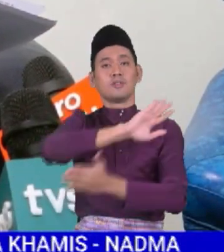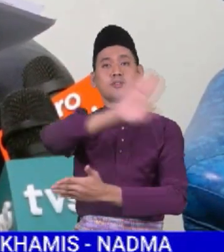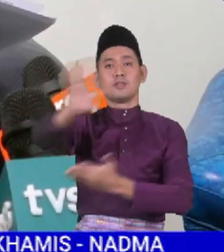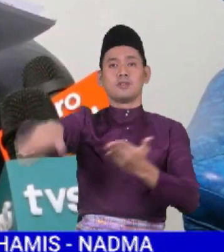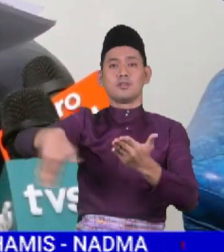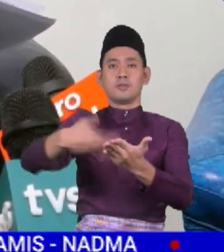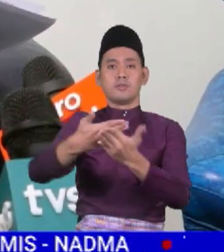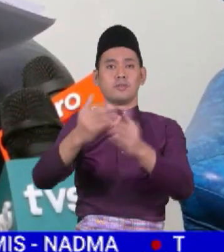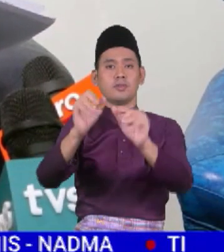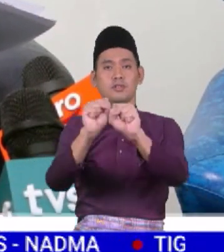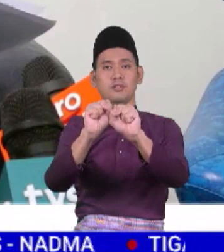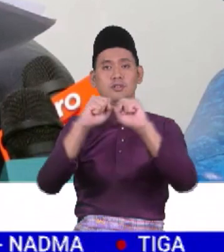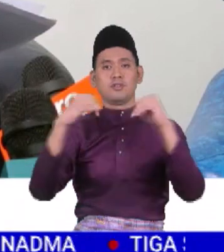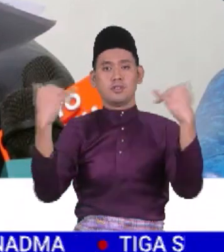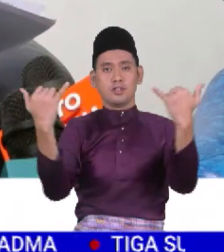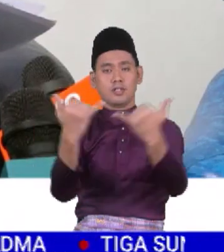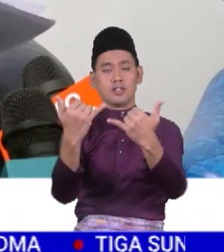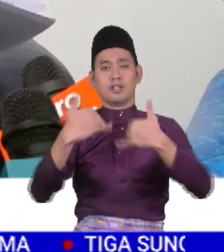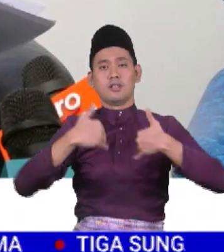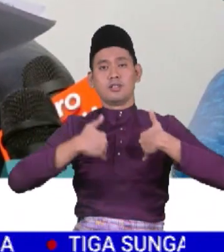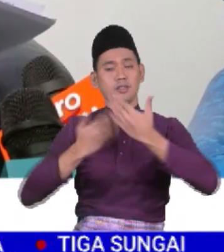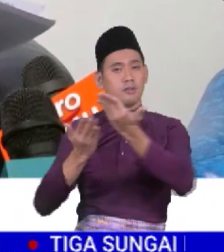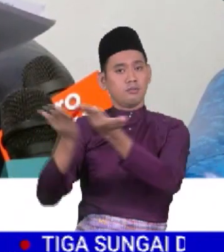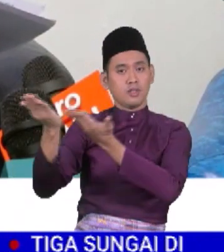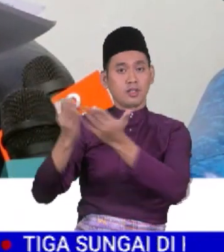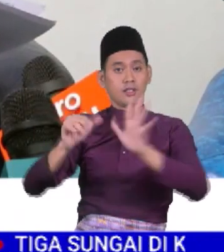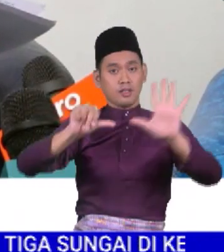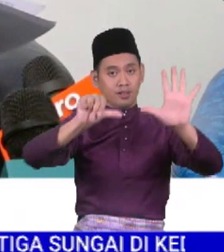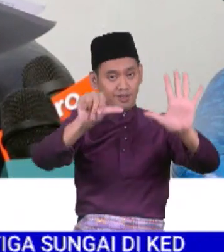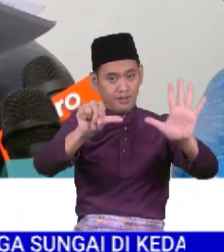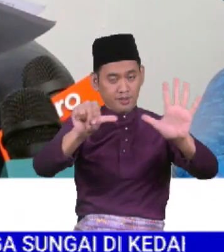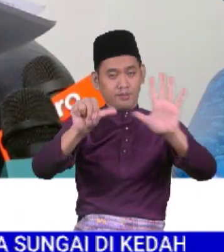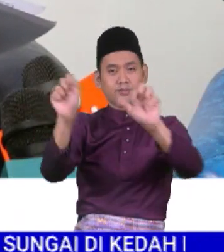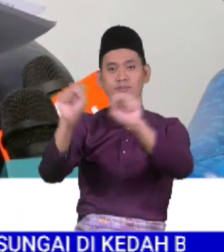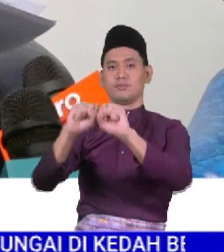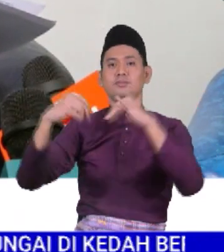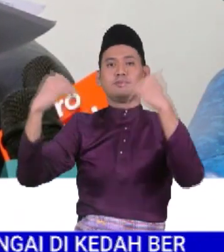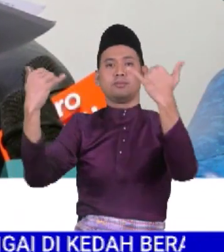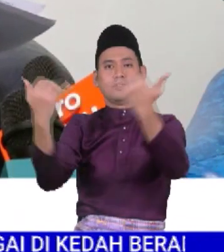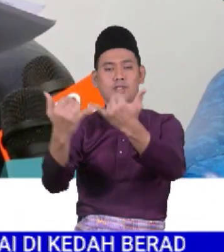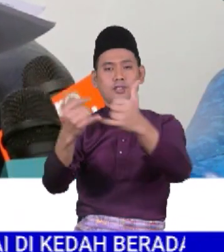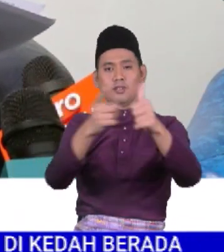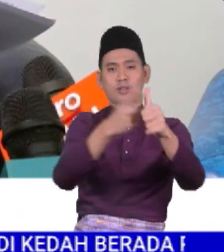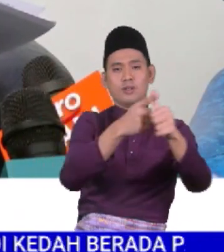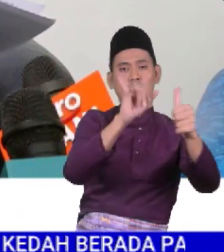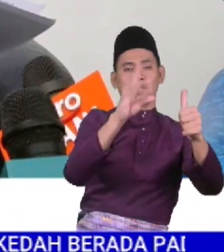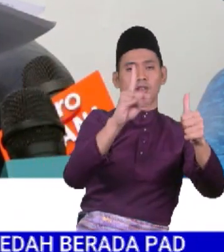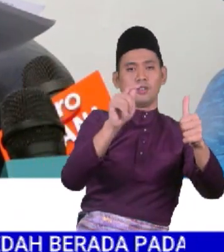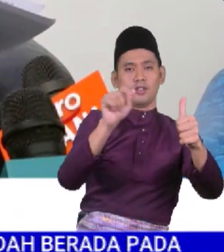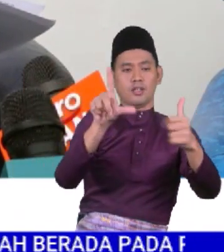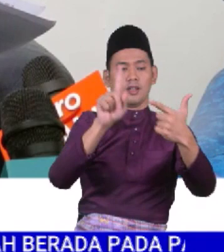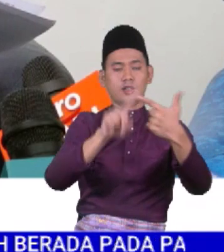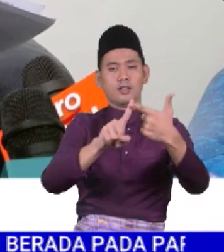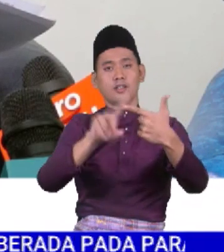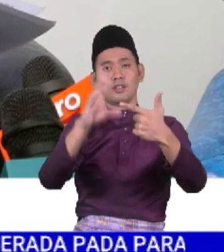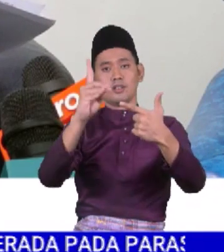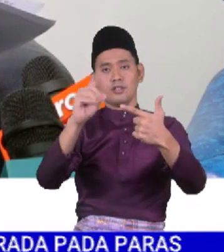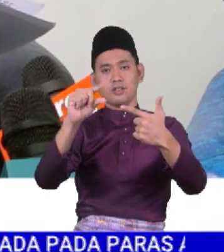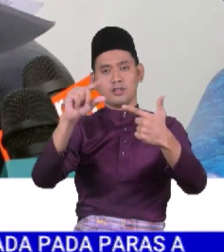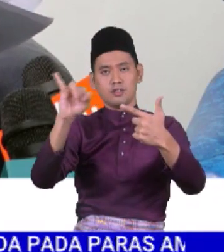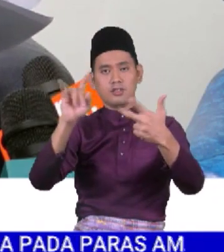semua syarikat yang menawarkan perkhidmatan, iaitu 6 syarikat selain daripada YTL, DG, Celcom dan